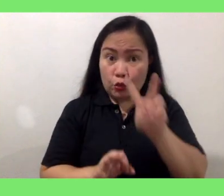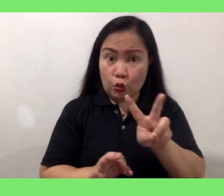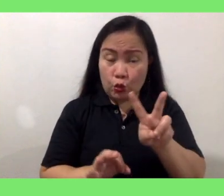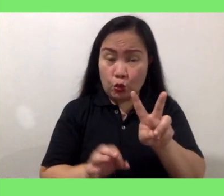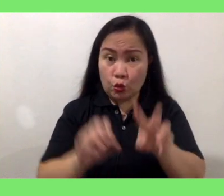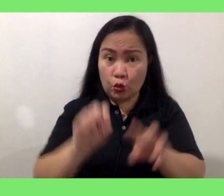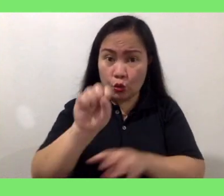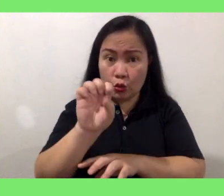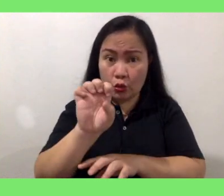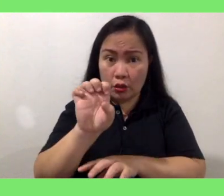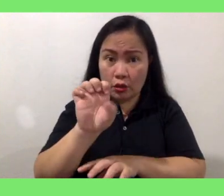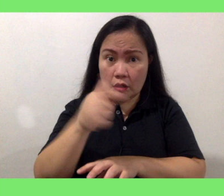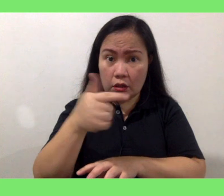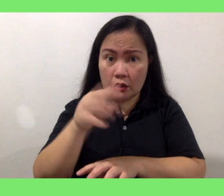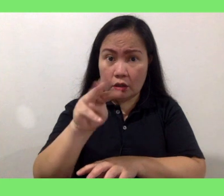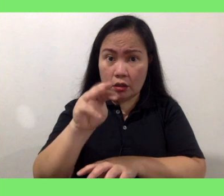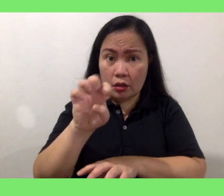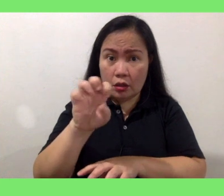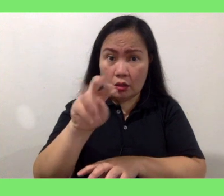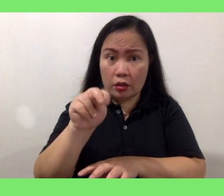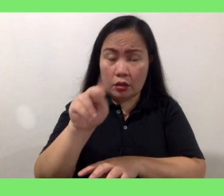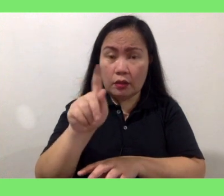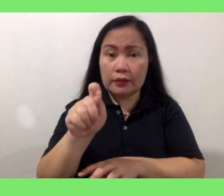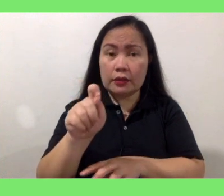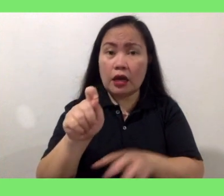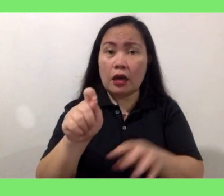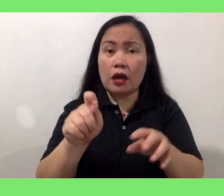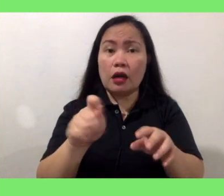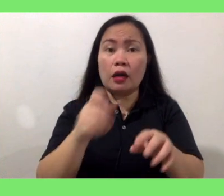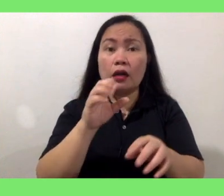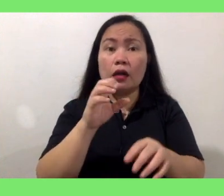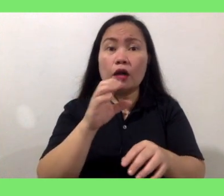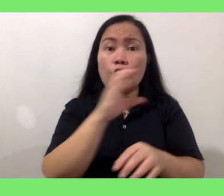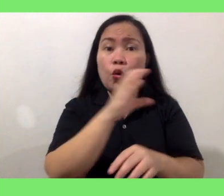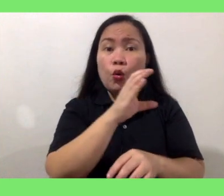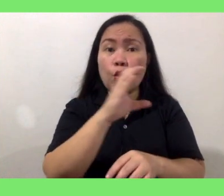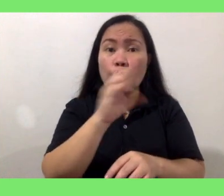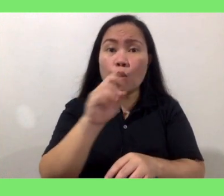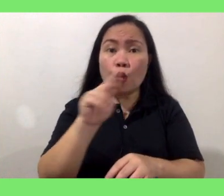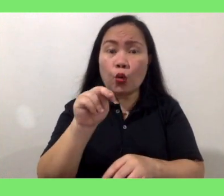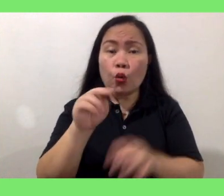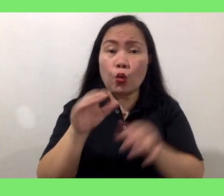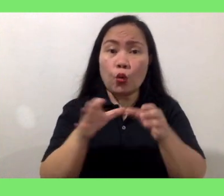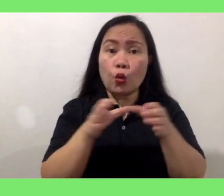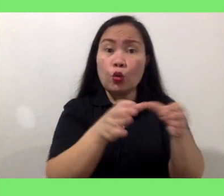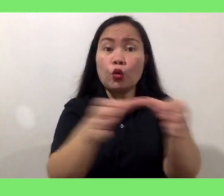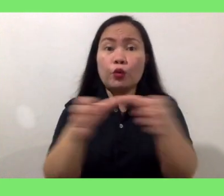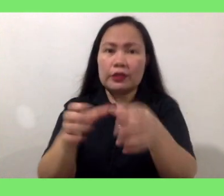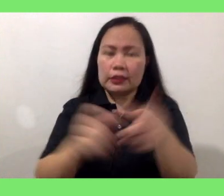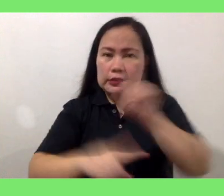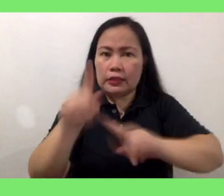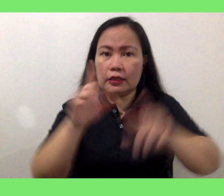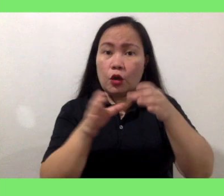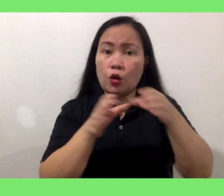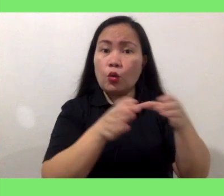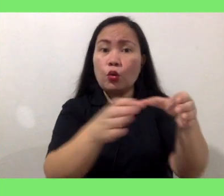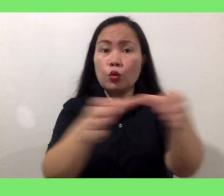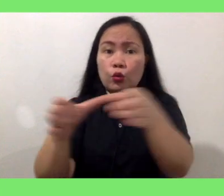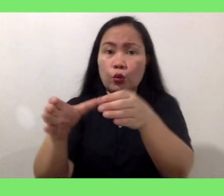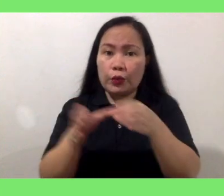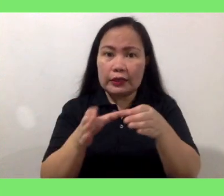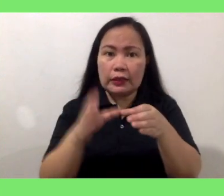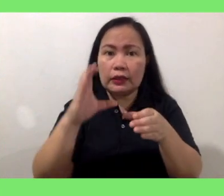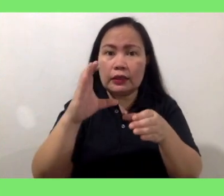said to be congruent. Masasabi lang po natin congruent sila kapag same measure sila. So,